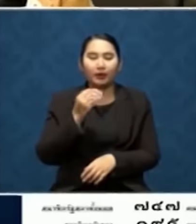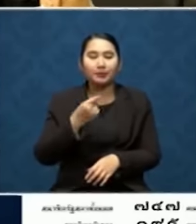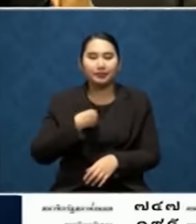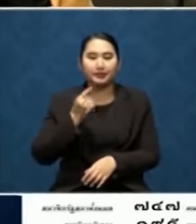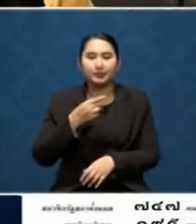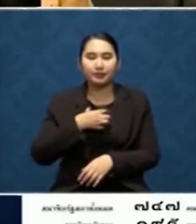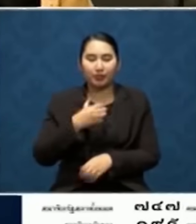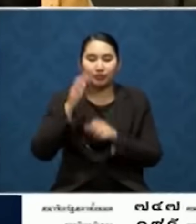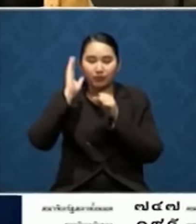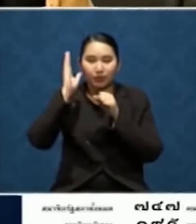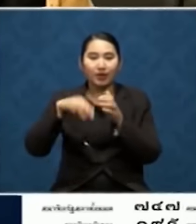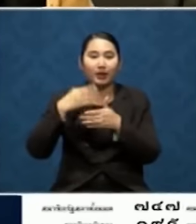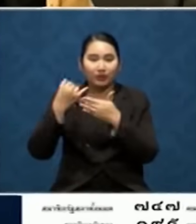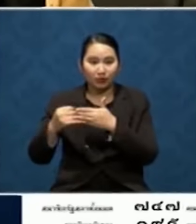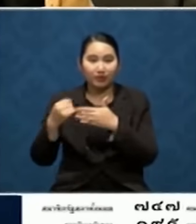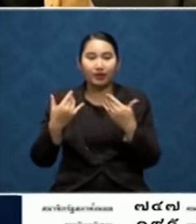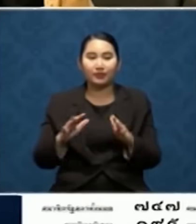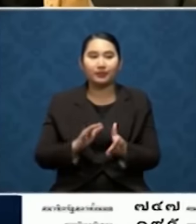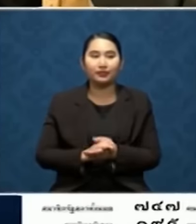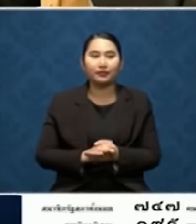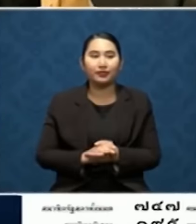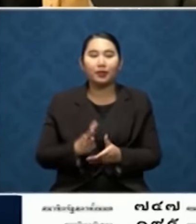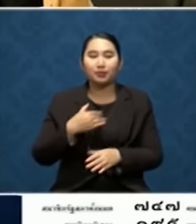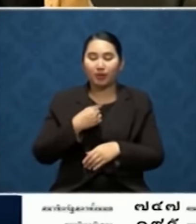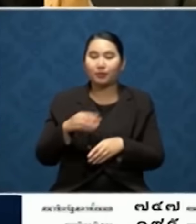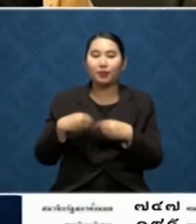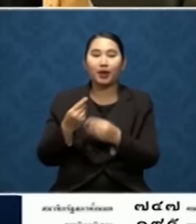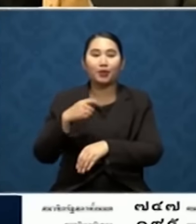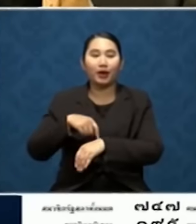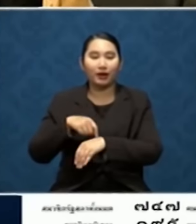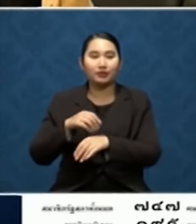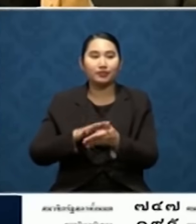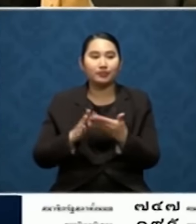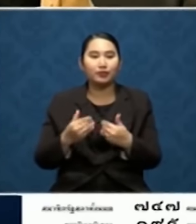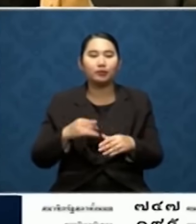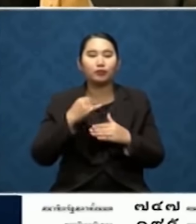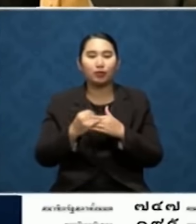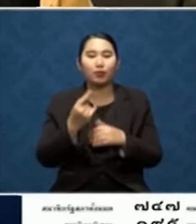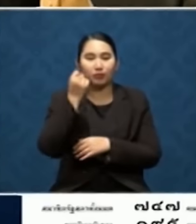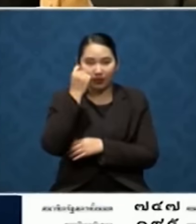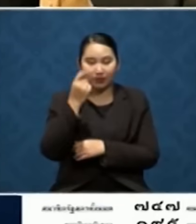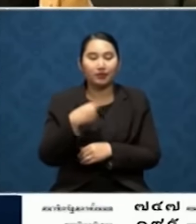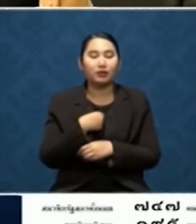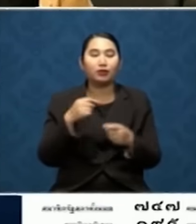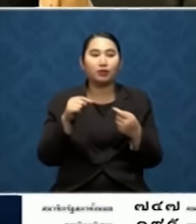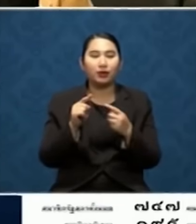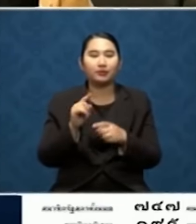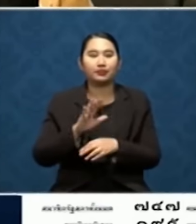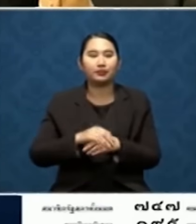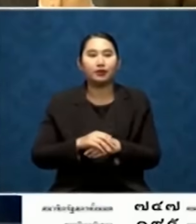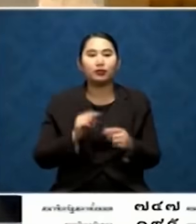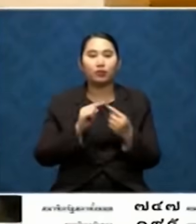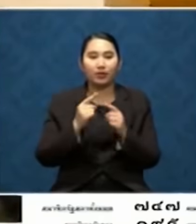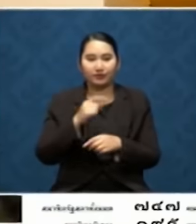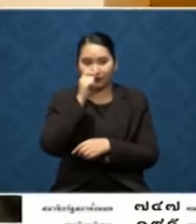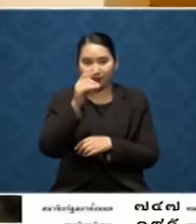ริงๆเมื่อกี้ผมอภิปรายจบถ้าท่านประธาน ที่ เบรกผมหลังจากนั้นสัก5วิเนี่ยผมก็จบนะ ว่าไม่ใช่ประเด็นที่จะ ท่านประธานที่เคารพครับ เพื่อความ ท่านประ